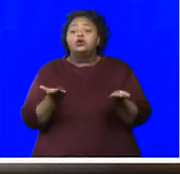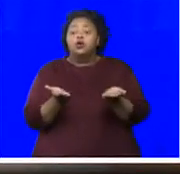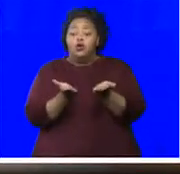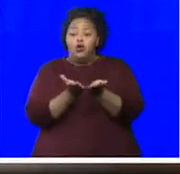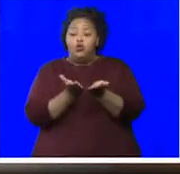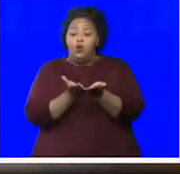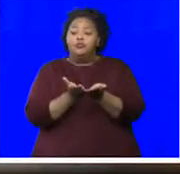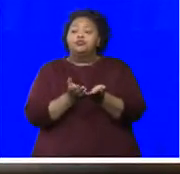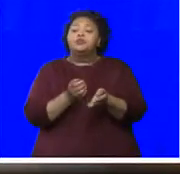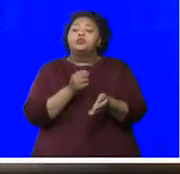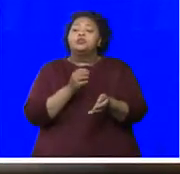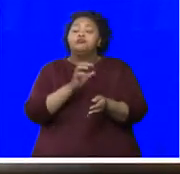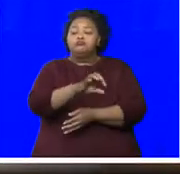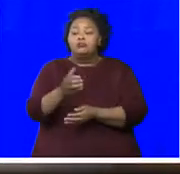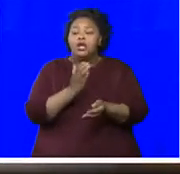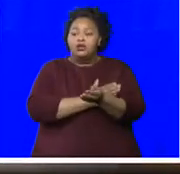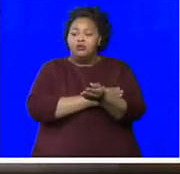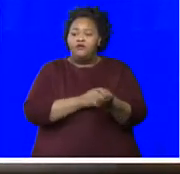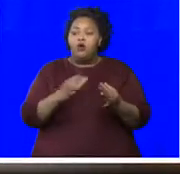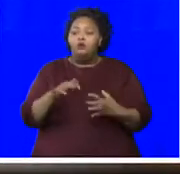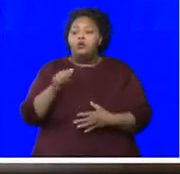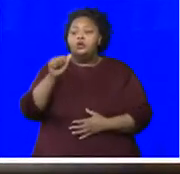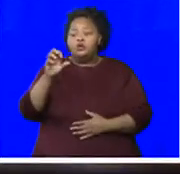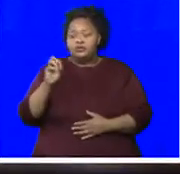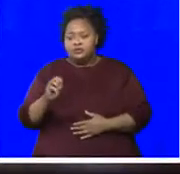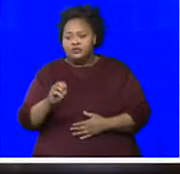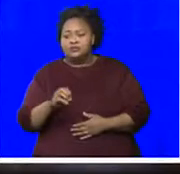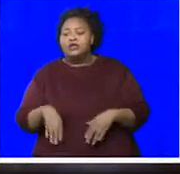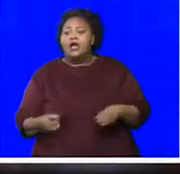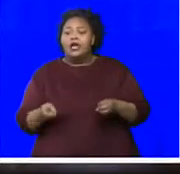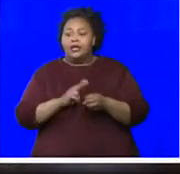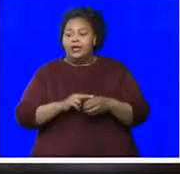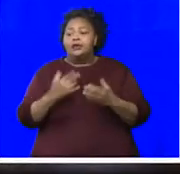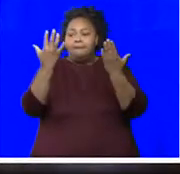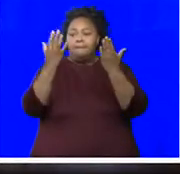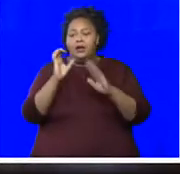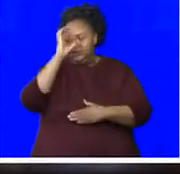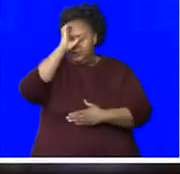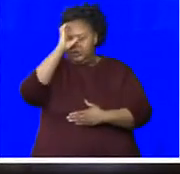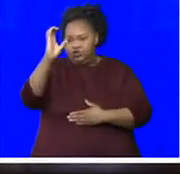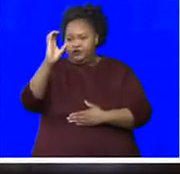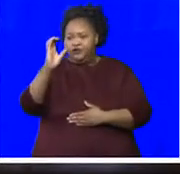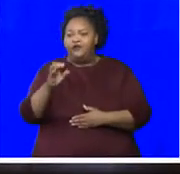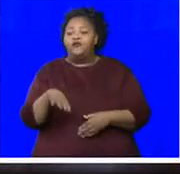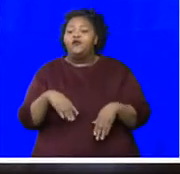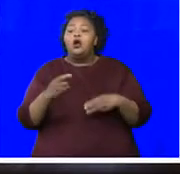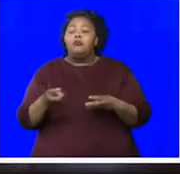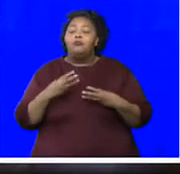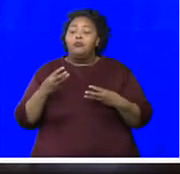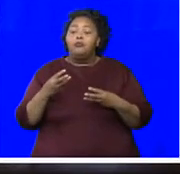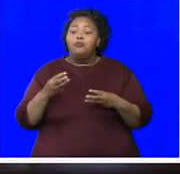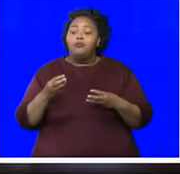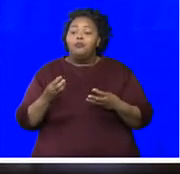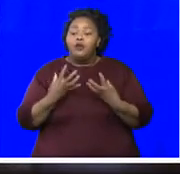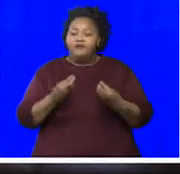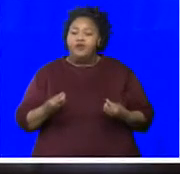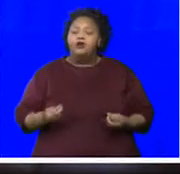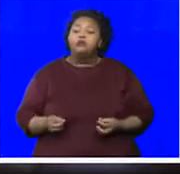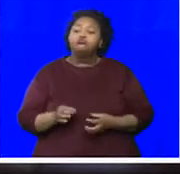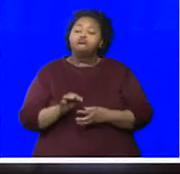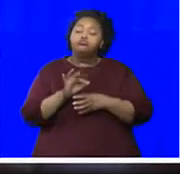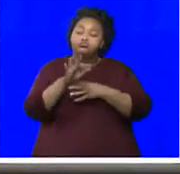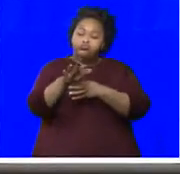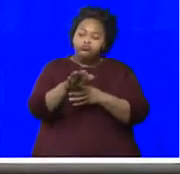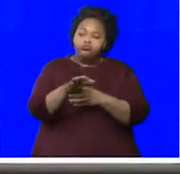nesitfupha. Emadlala ngemashumi lasihlanu, balimi labalikhulu kanye nemakhaya lati inkulungwane letisihlanu. Tindzabeni